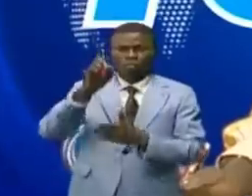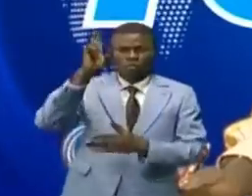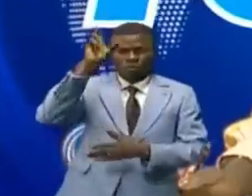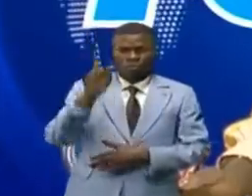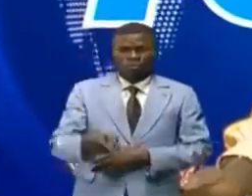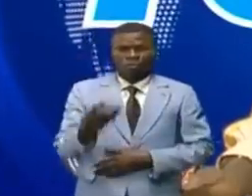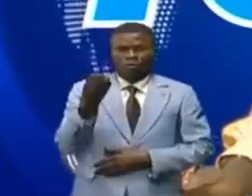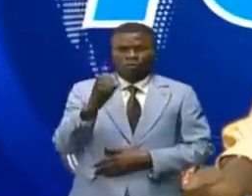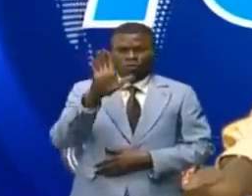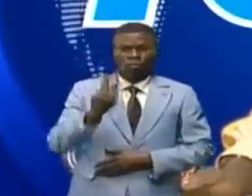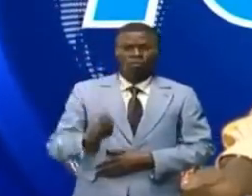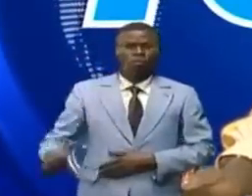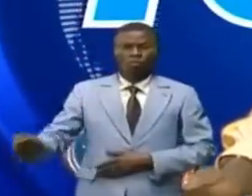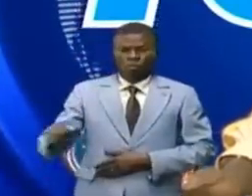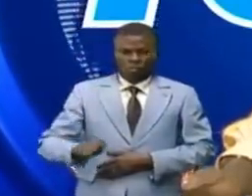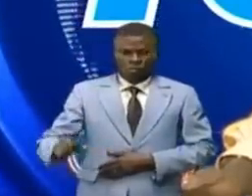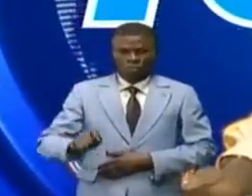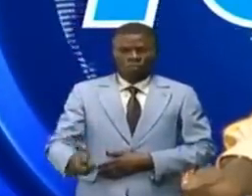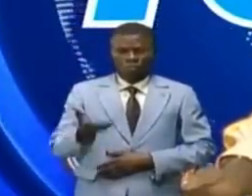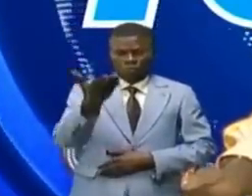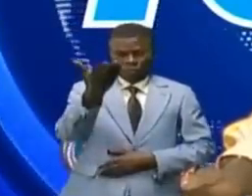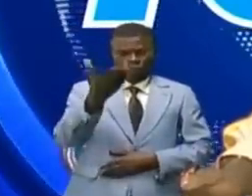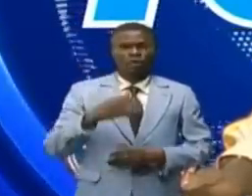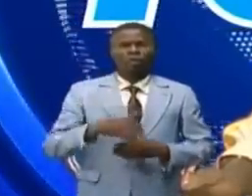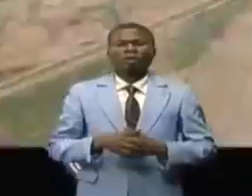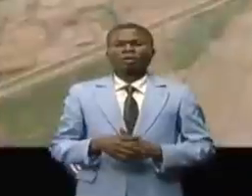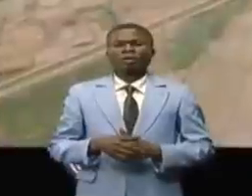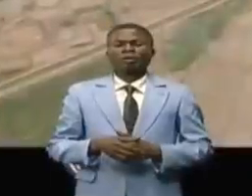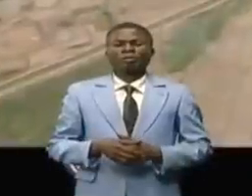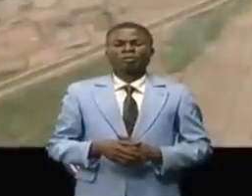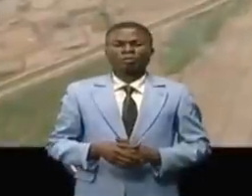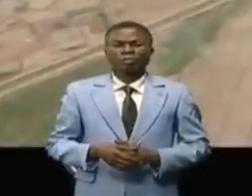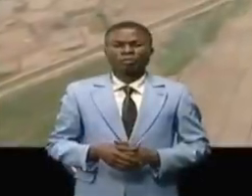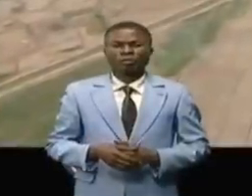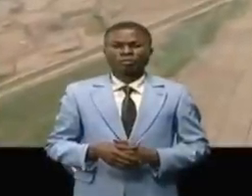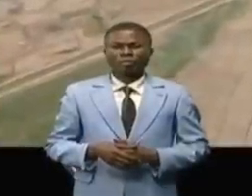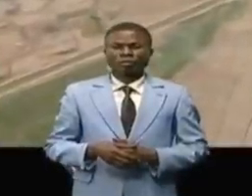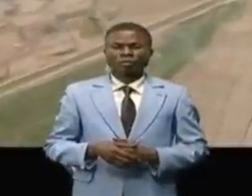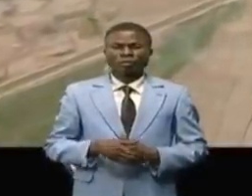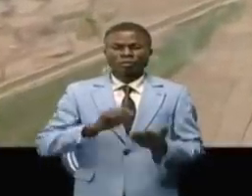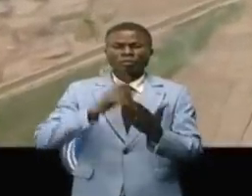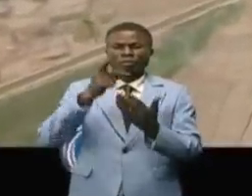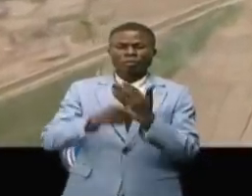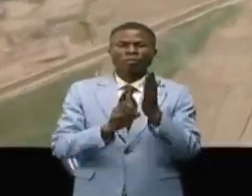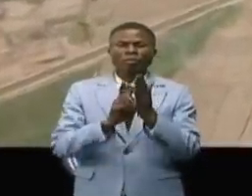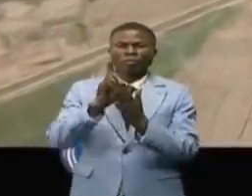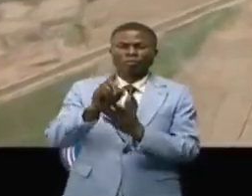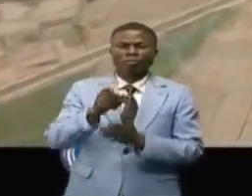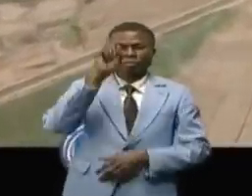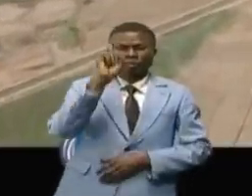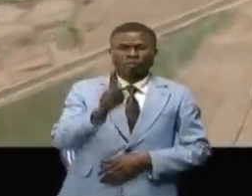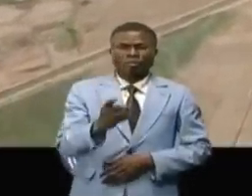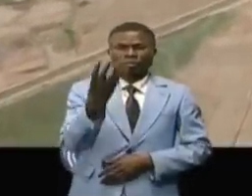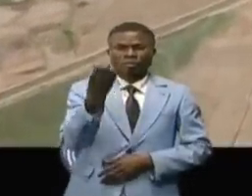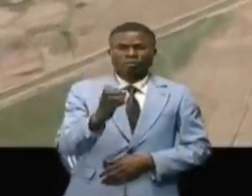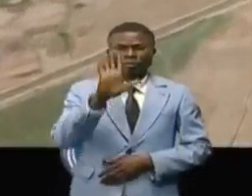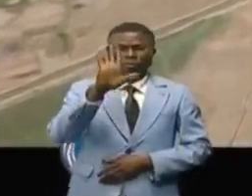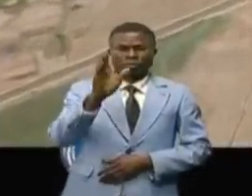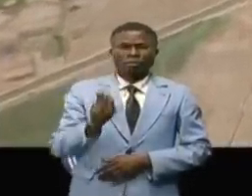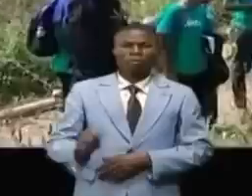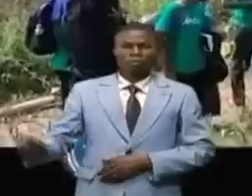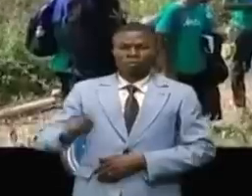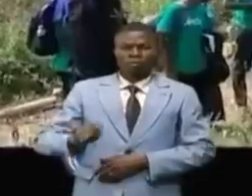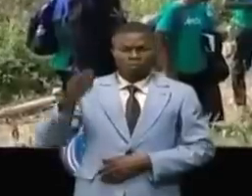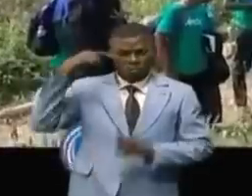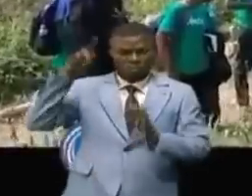de 145 territoire regardez du programme de développement 245 territoires du gouvernement